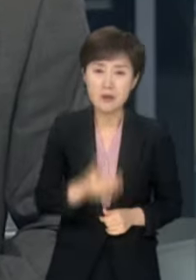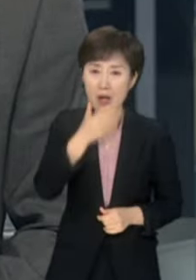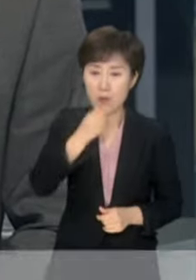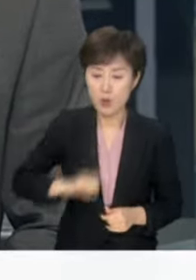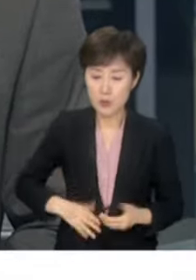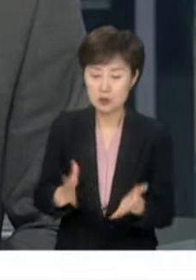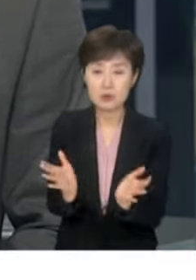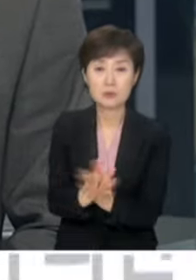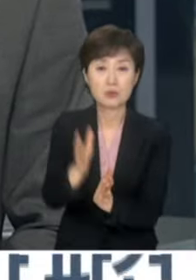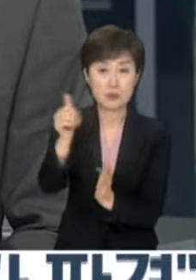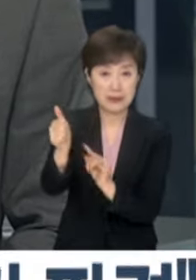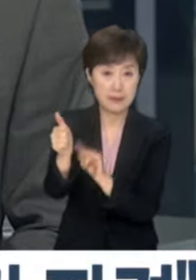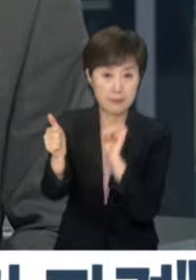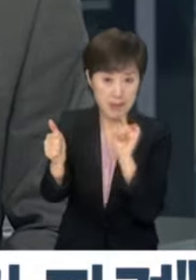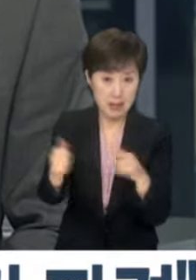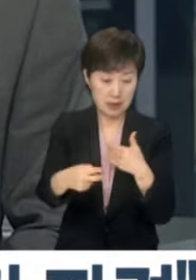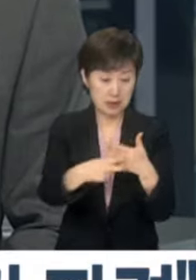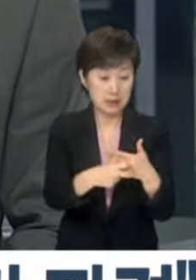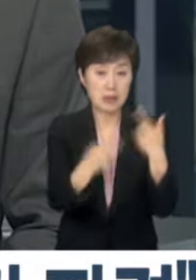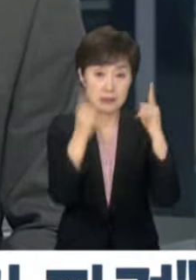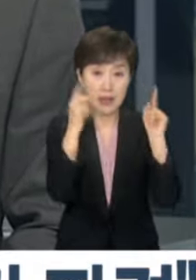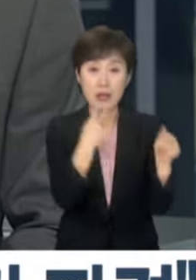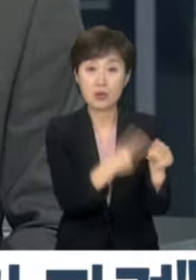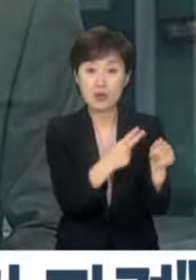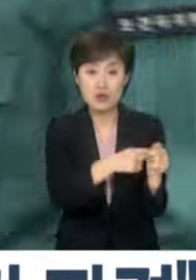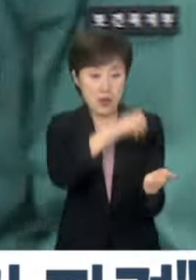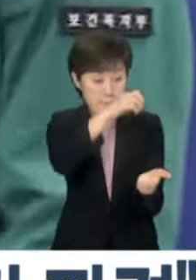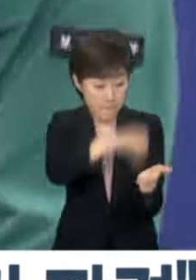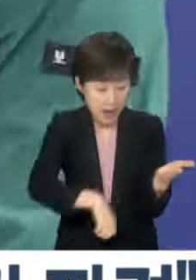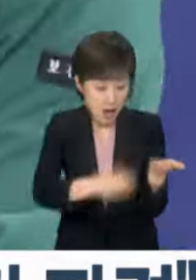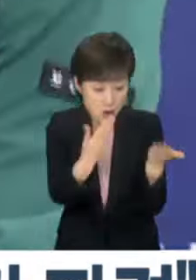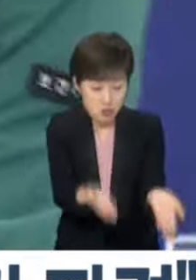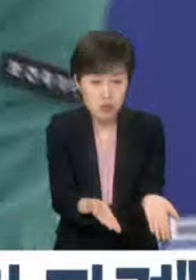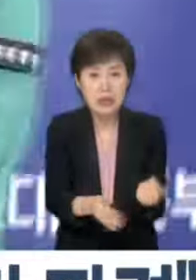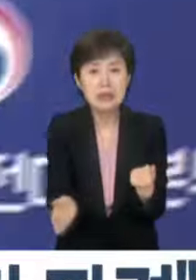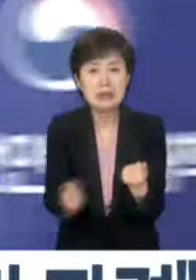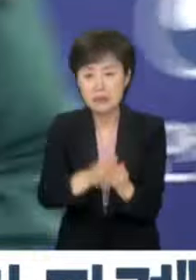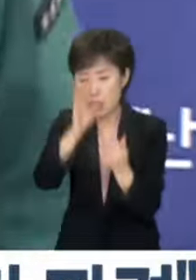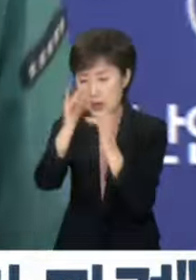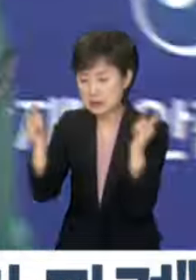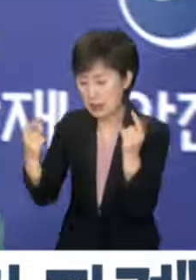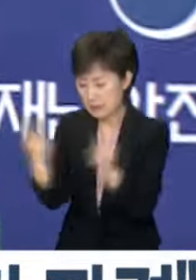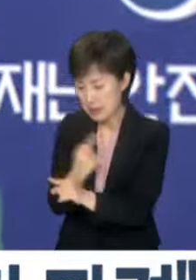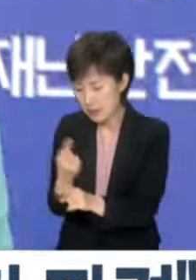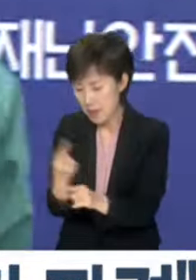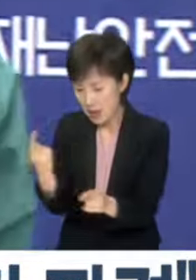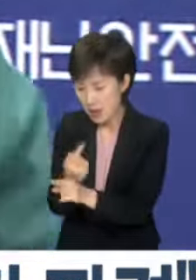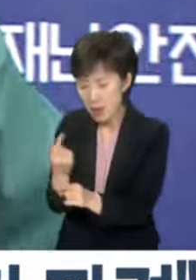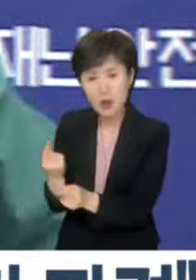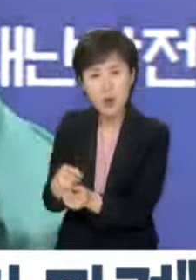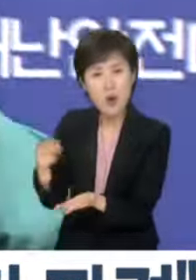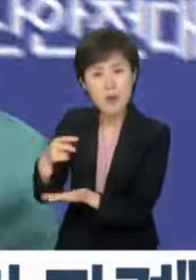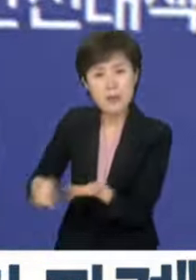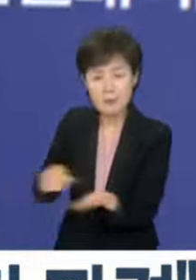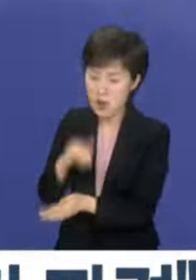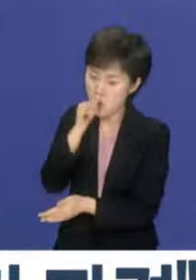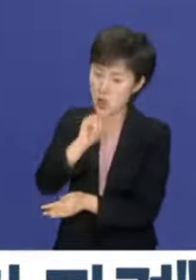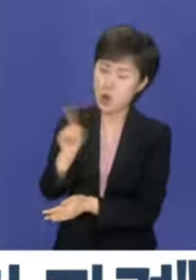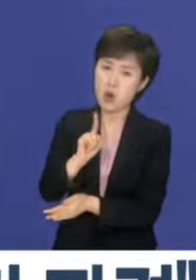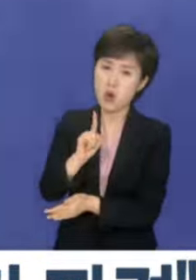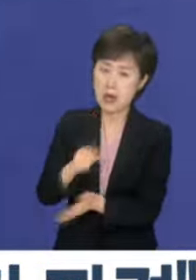조규홍 보건복지부 장관이 의대 교수의 갑작스러운 사직이나 휴진으로 환자에게 피해가 발생하지 않도록 의료 인력을 추가